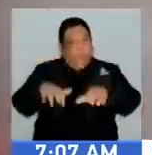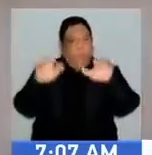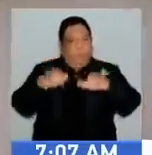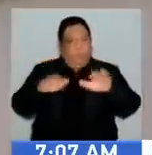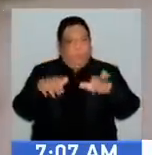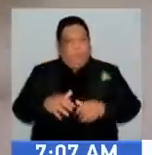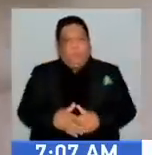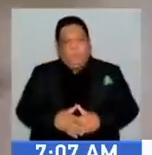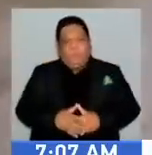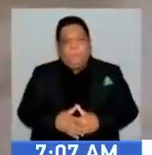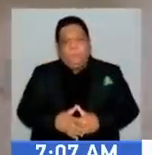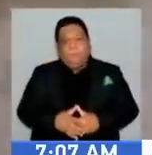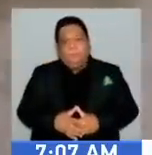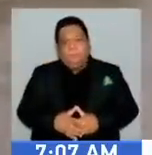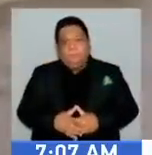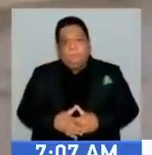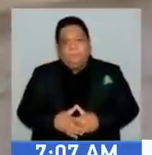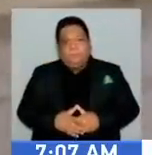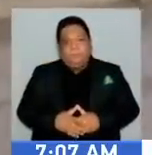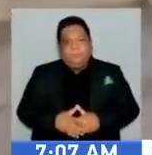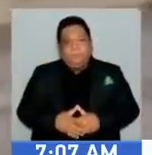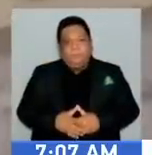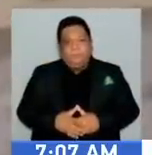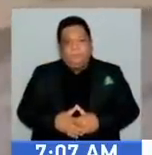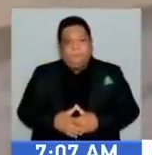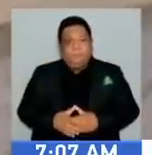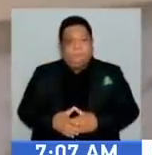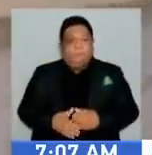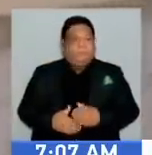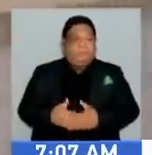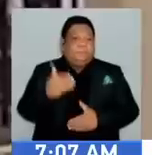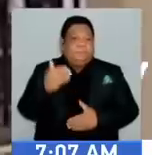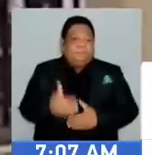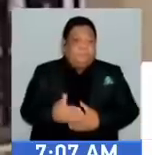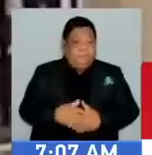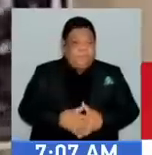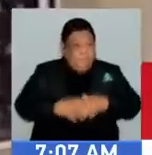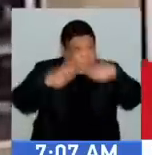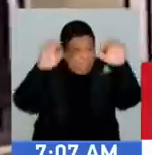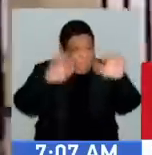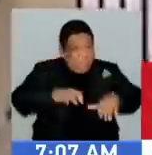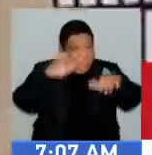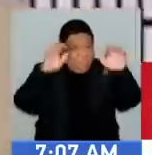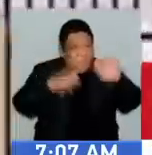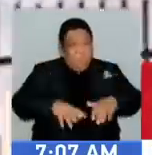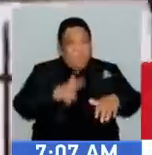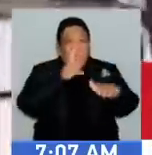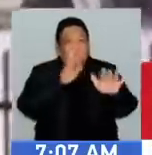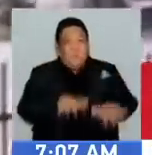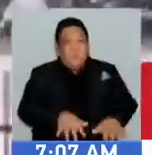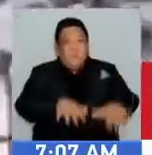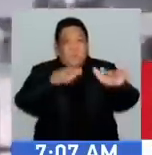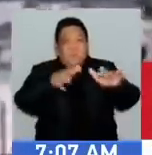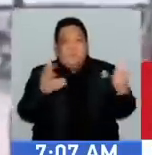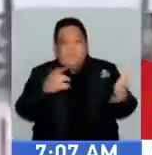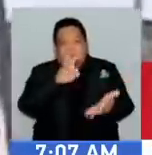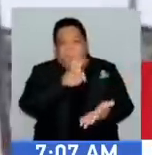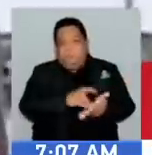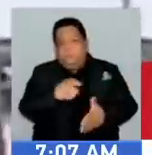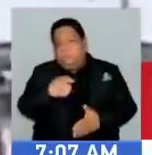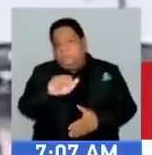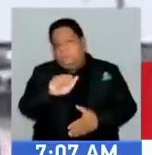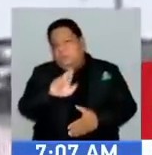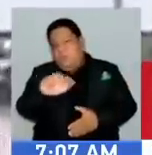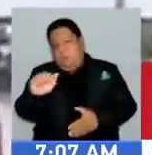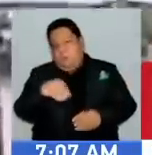berms bunso ng tuloy-tuloy na pag-uulan bumaha sa ilang bahagi ng bayan ng Nara sa Palawan ang Princess uruha